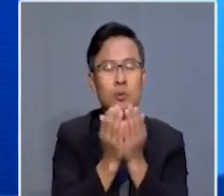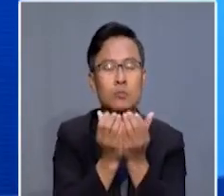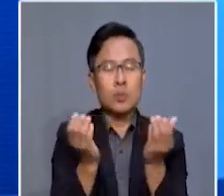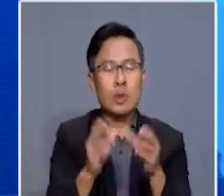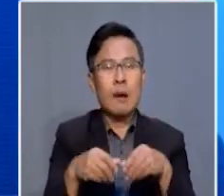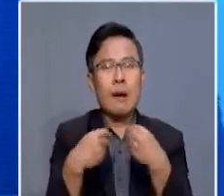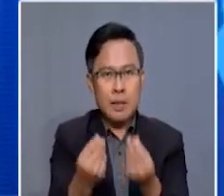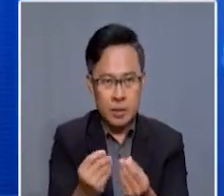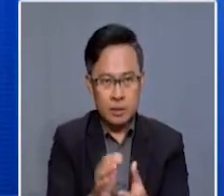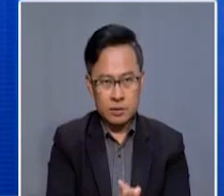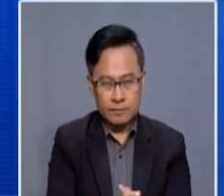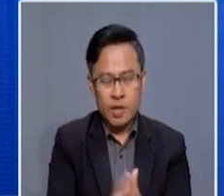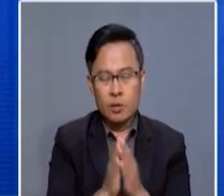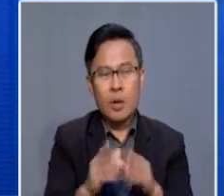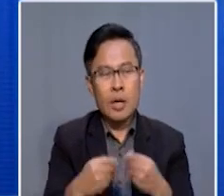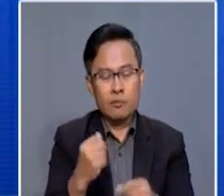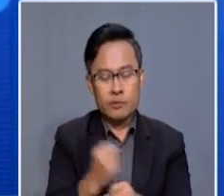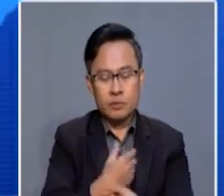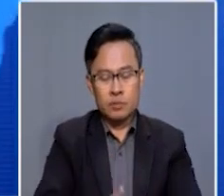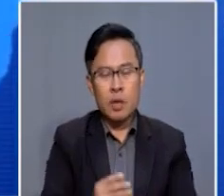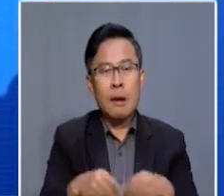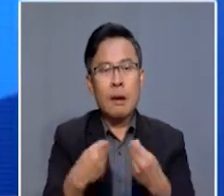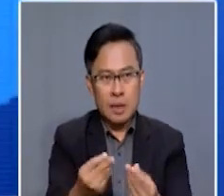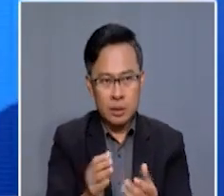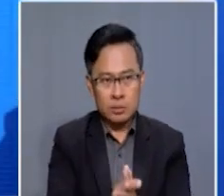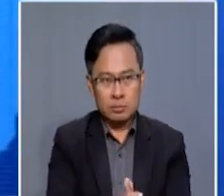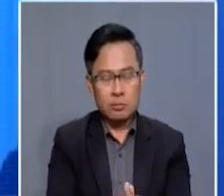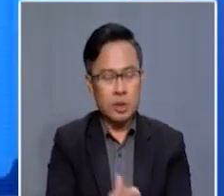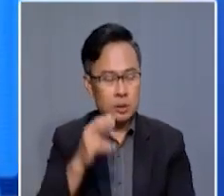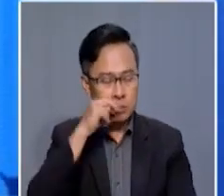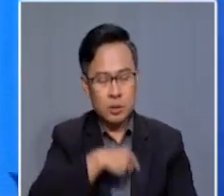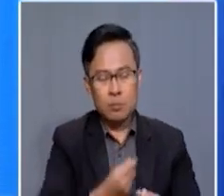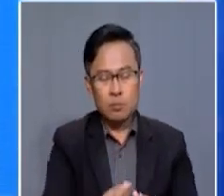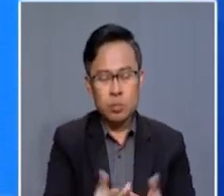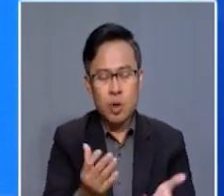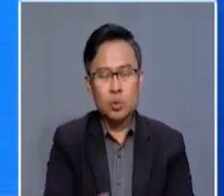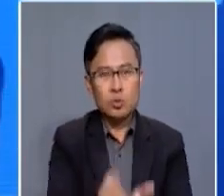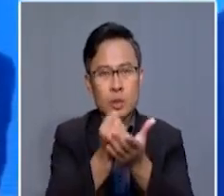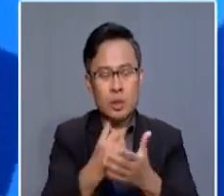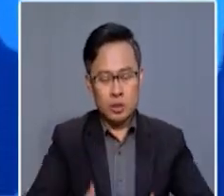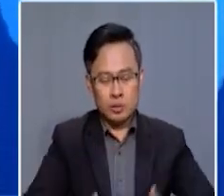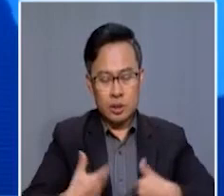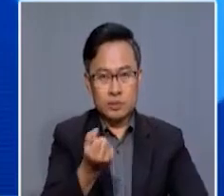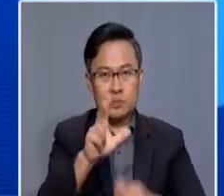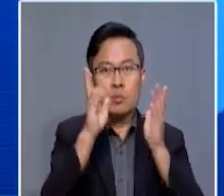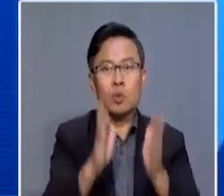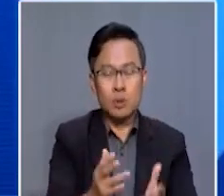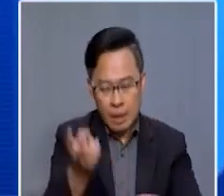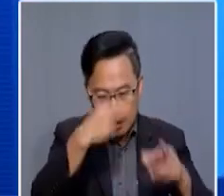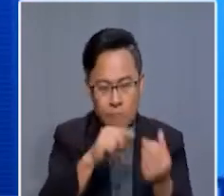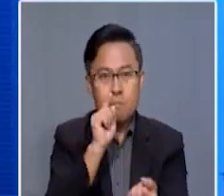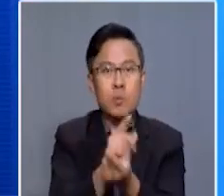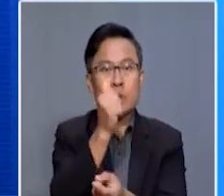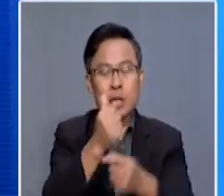นต์อุปปาตะสันติคาถาเจริญสมาธิแผ่เมตตาส่งผลบุญเป็นแรงใจให้13ชีวิตหมูป่าอะคาเดมี่เชียงร